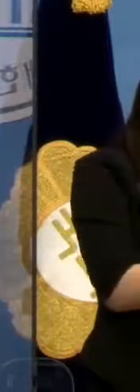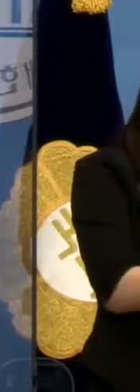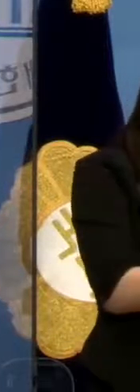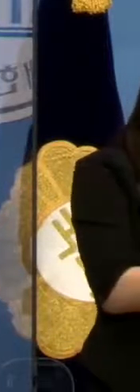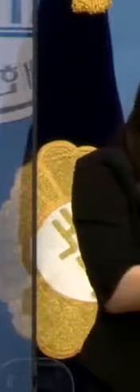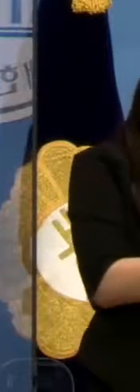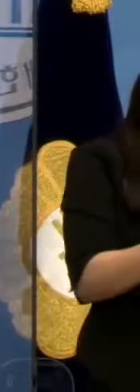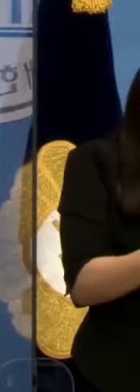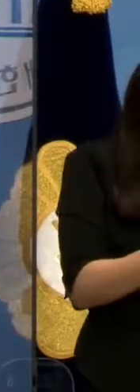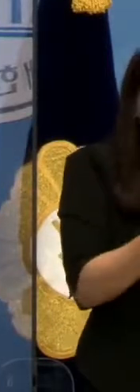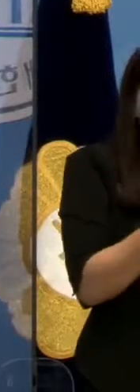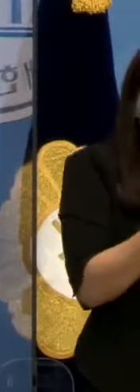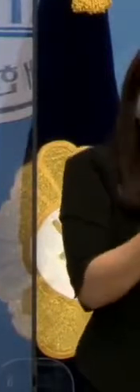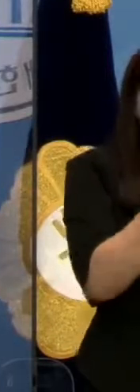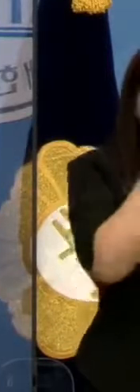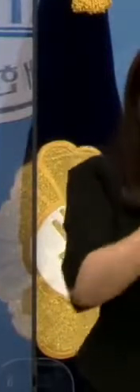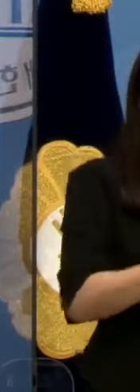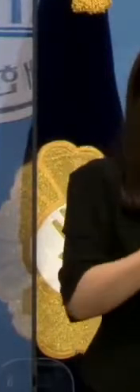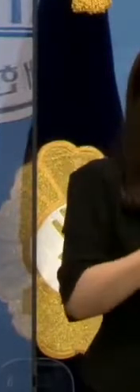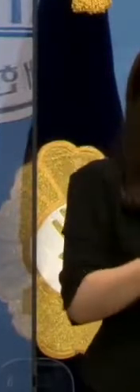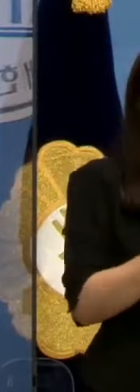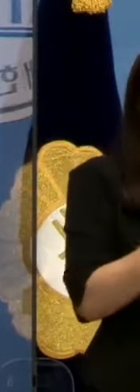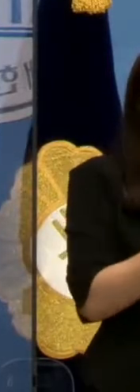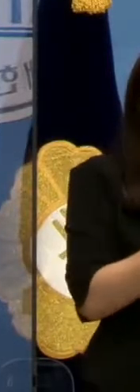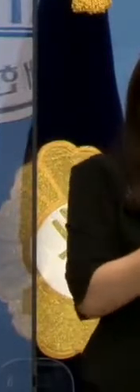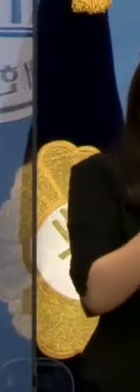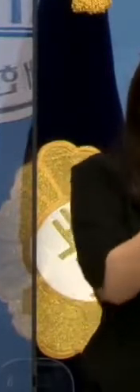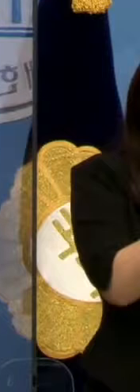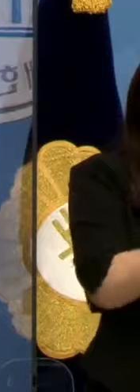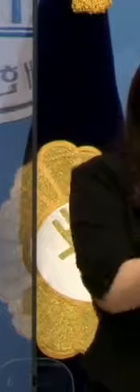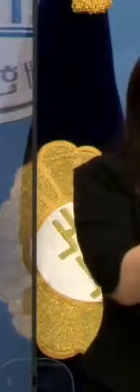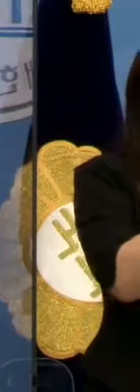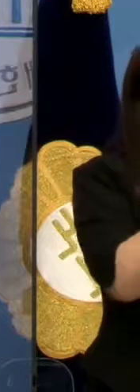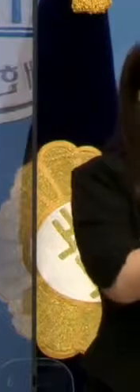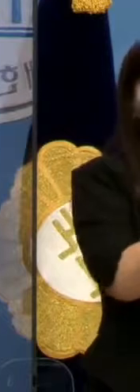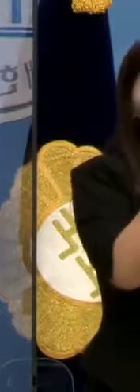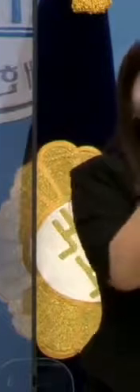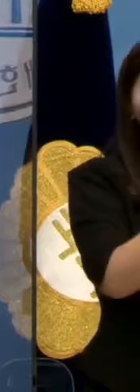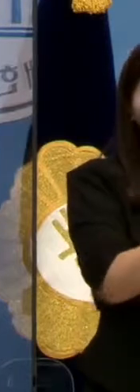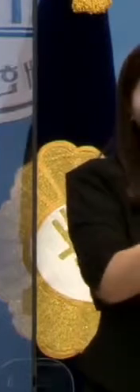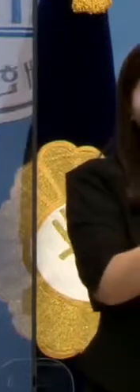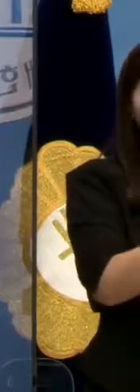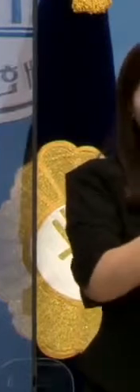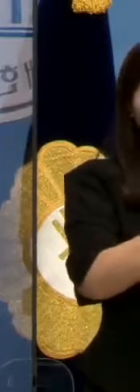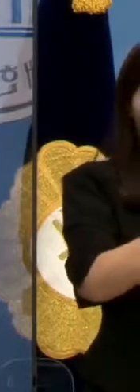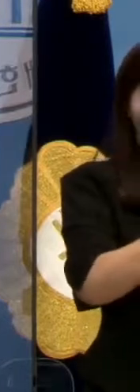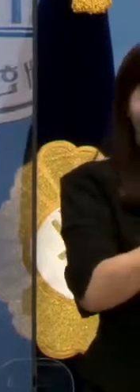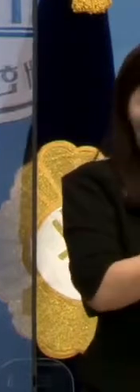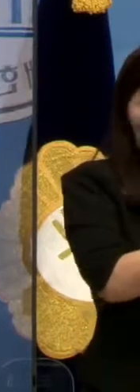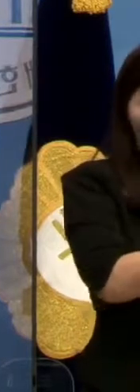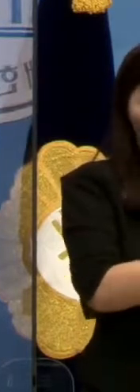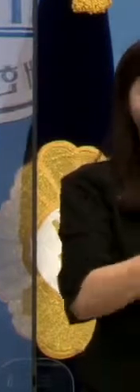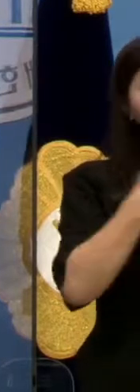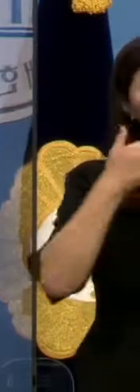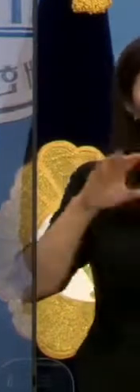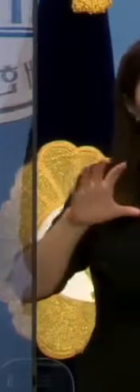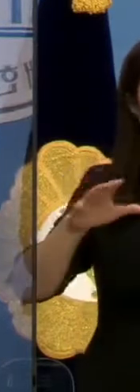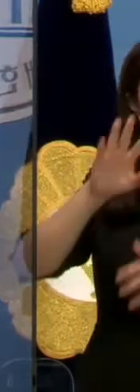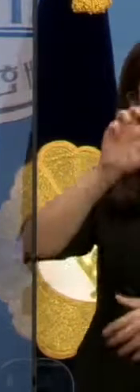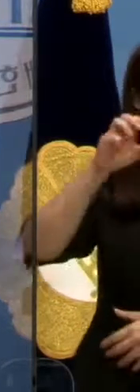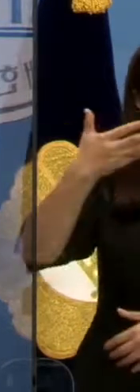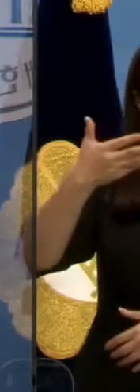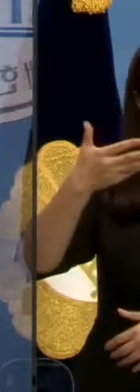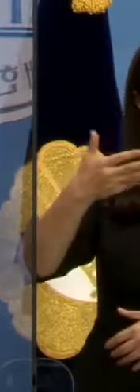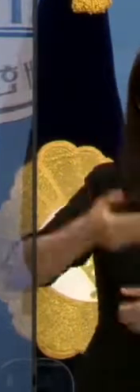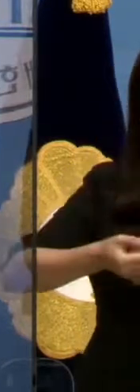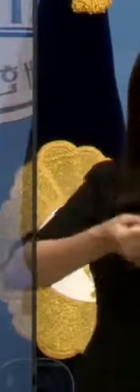수준에 불과합니다. 터키집이라 불리는 일본의 7.5평 25평방미터, 영국의 11평